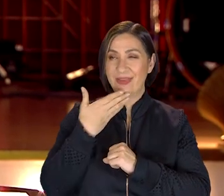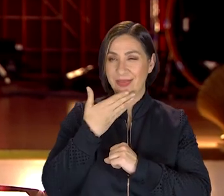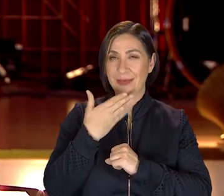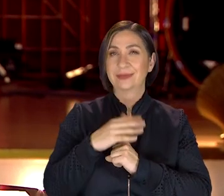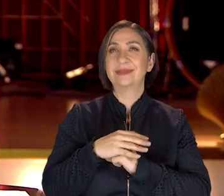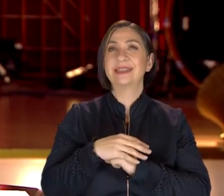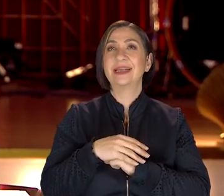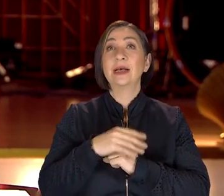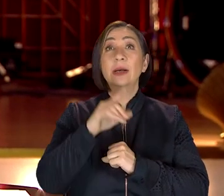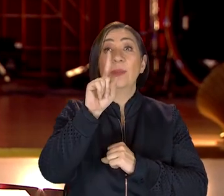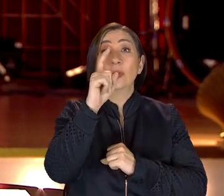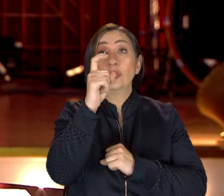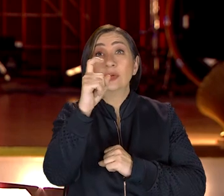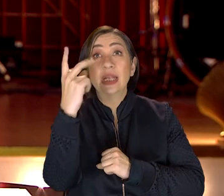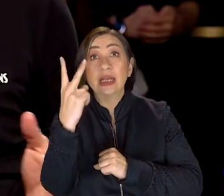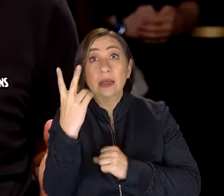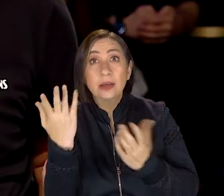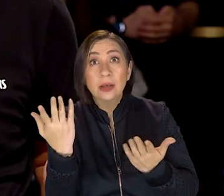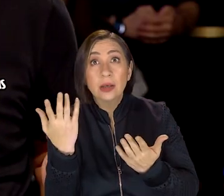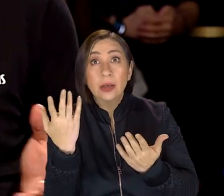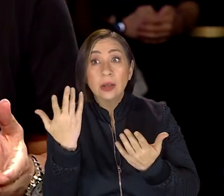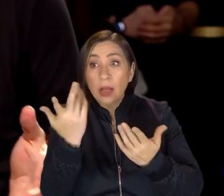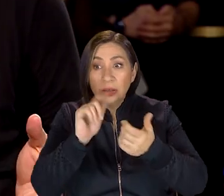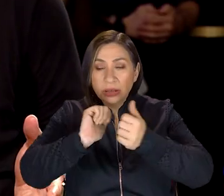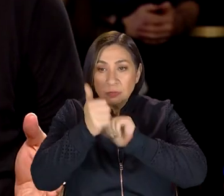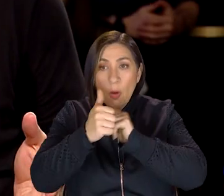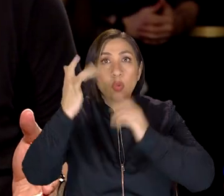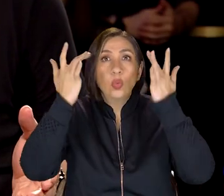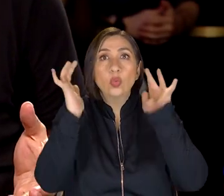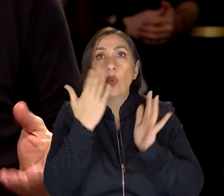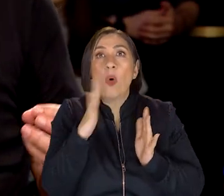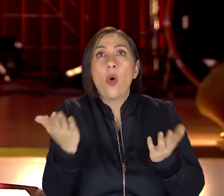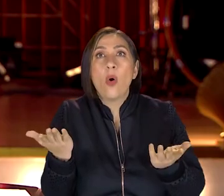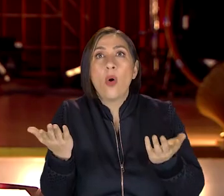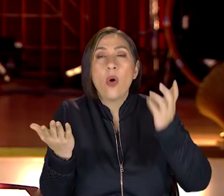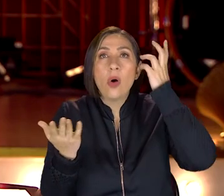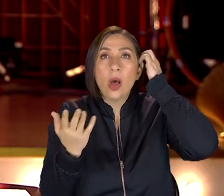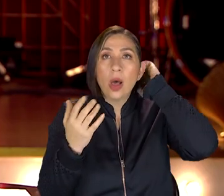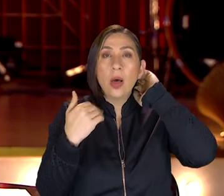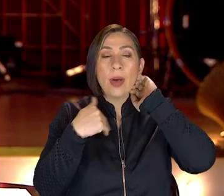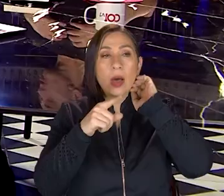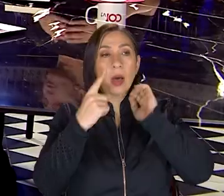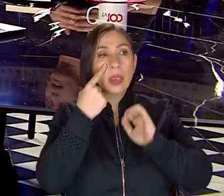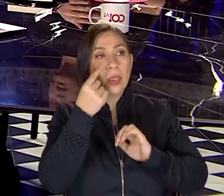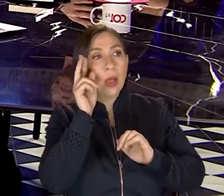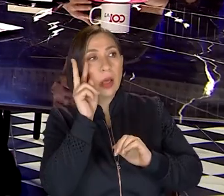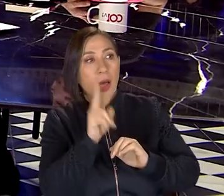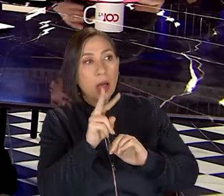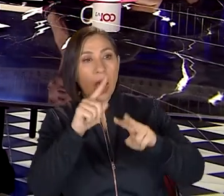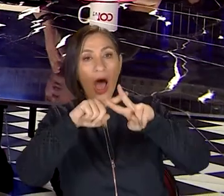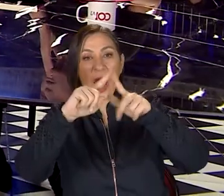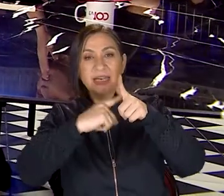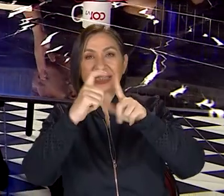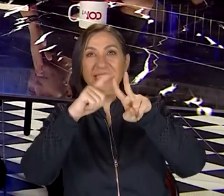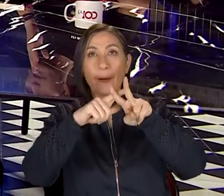iyiymiş. Sene 92 hocam. Daha jim kültürü yok Türkiye'de doğru düzgün yani. Yok. Ve ben buna gözlerimle şahit oldum. Ve Ajda